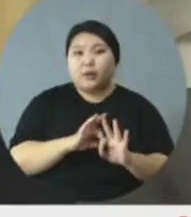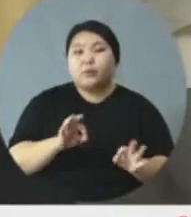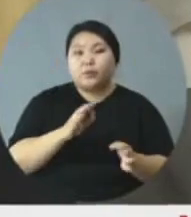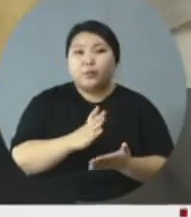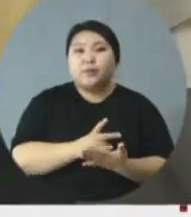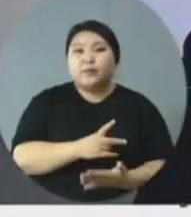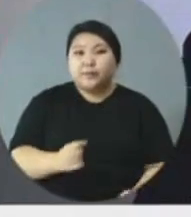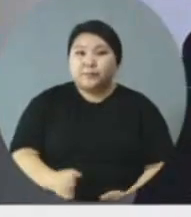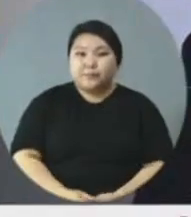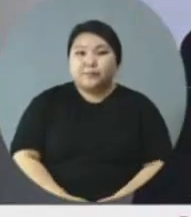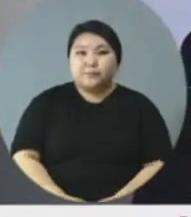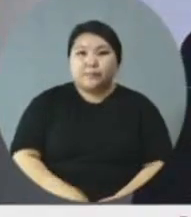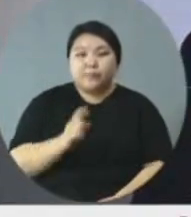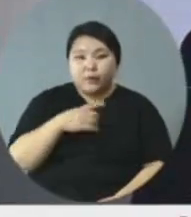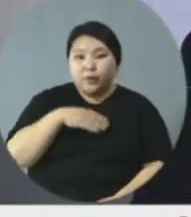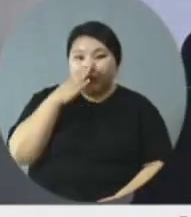байна.